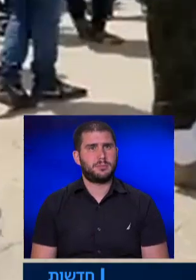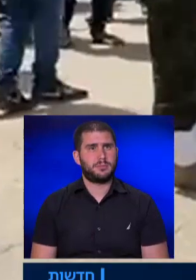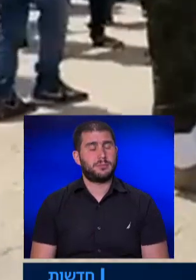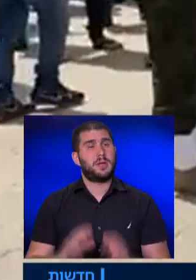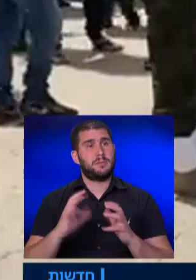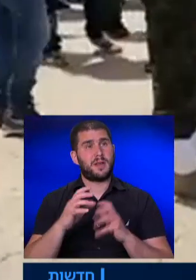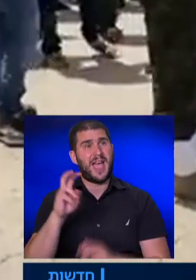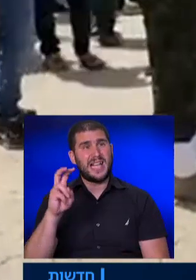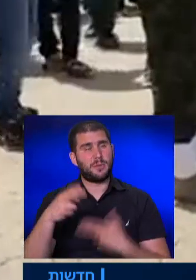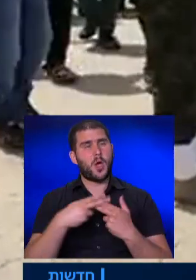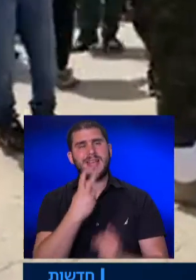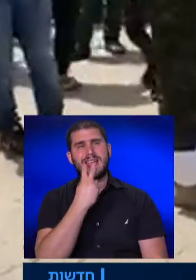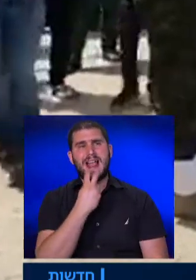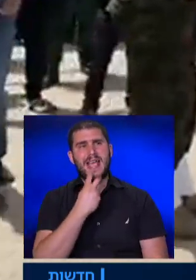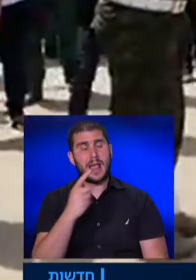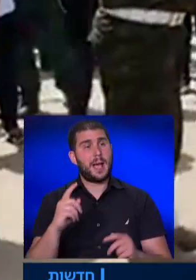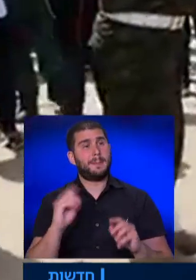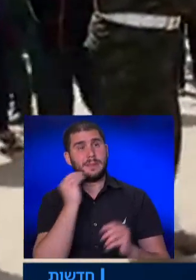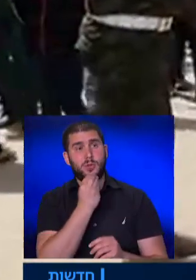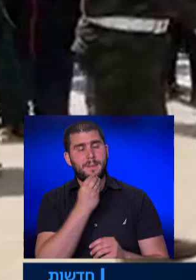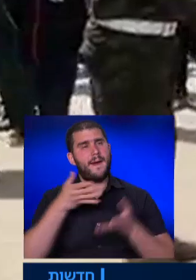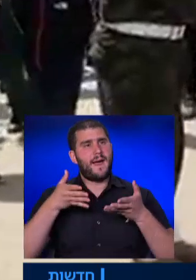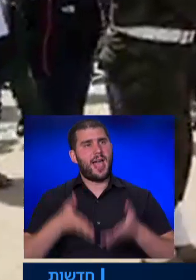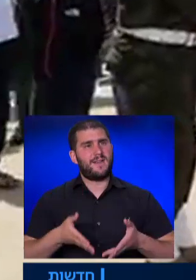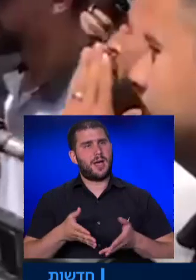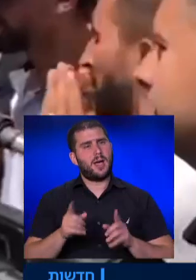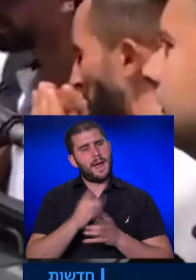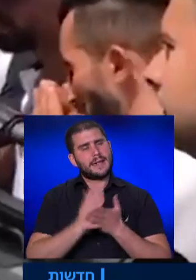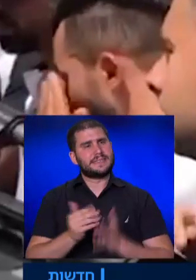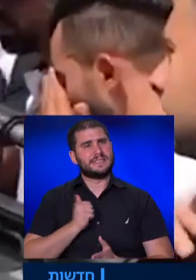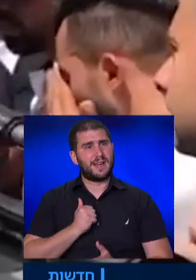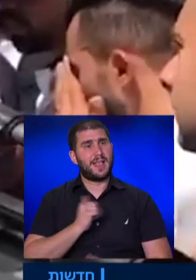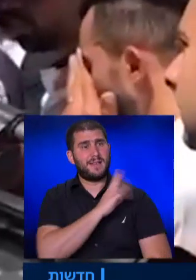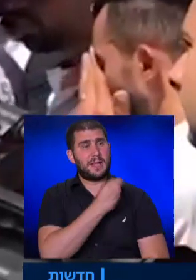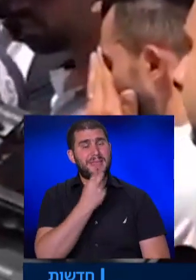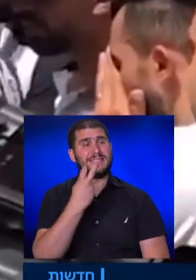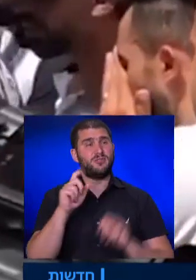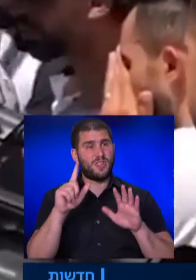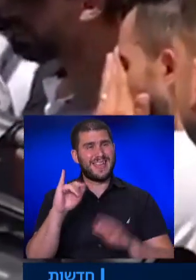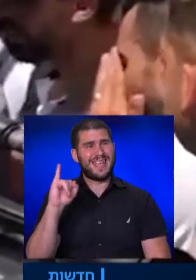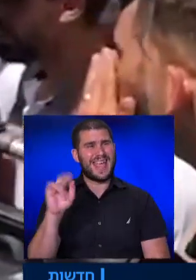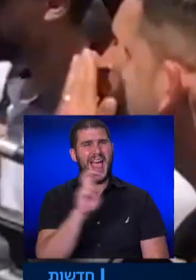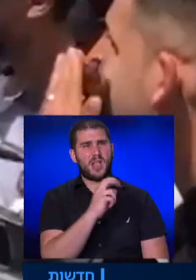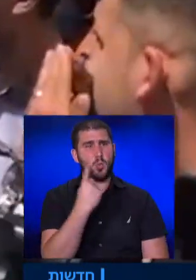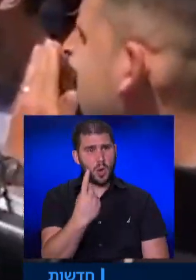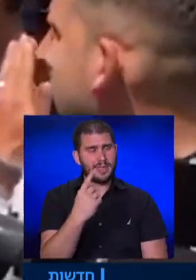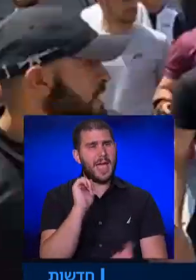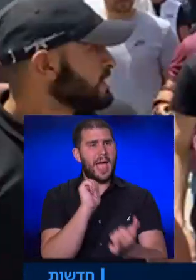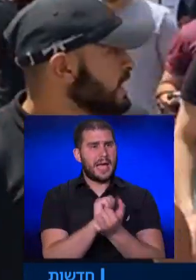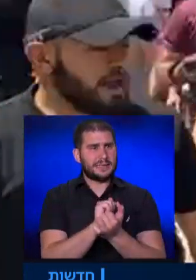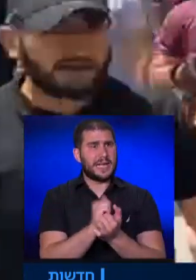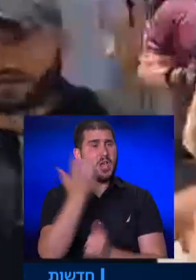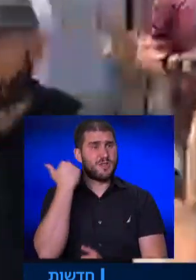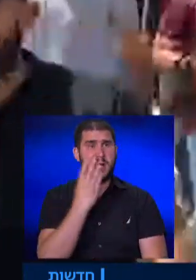בכפר אזון ליד קלקיליה נערכה בצהריים הלוויה סמי צבאית לפלסטיני בן 27, יחיא אדואן שמו, אסיר או עציר